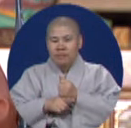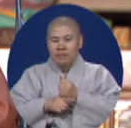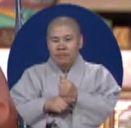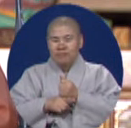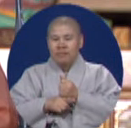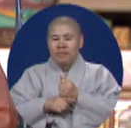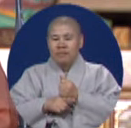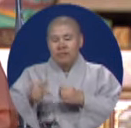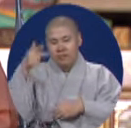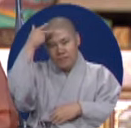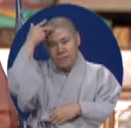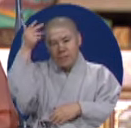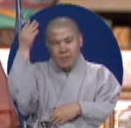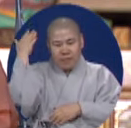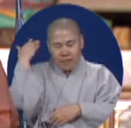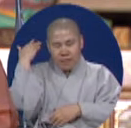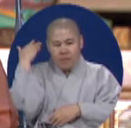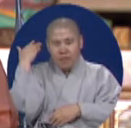옛날